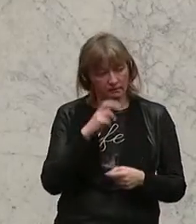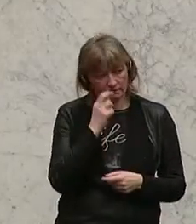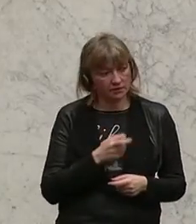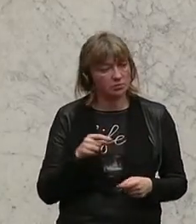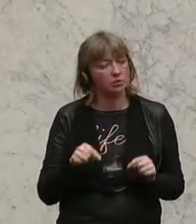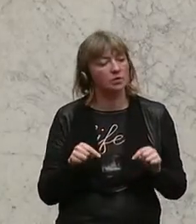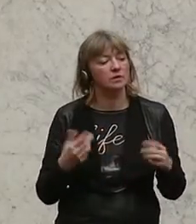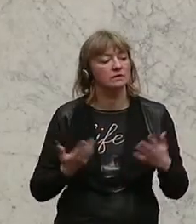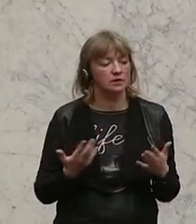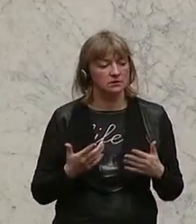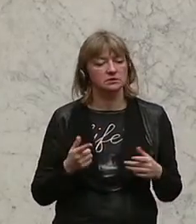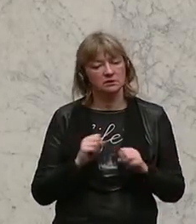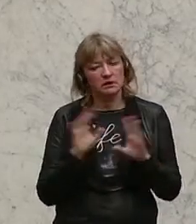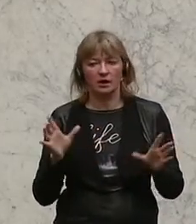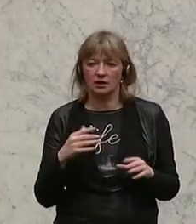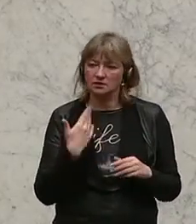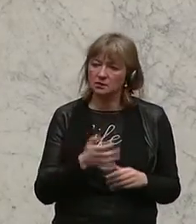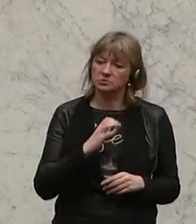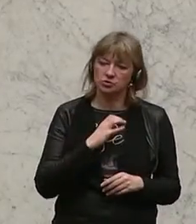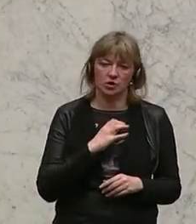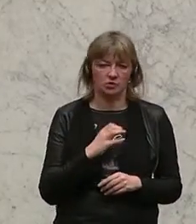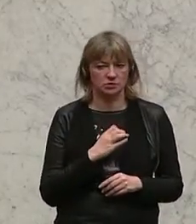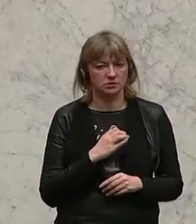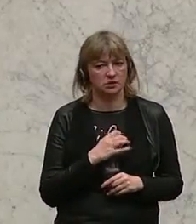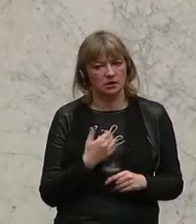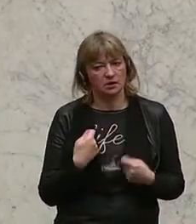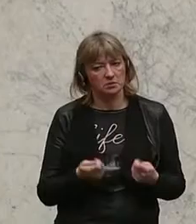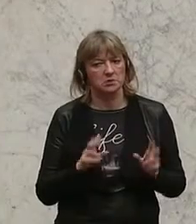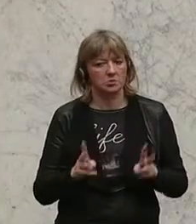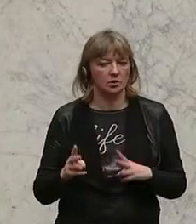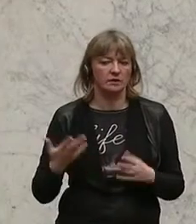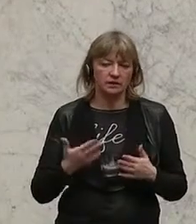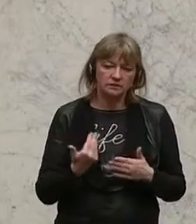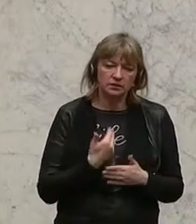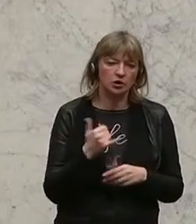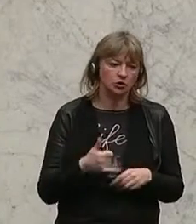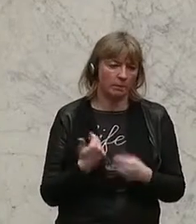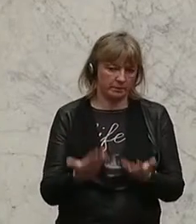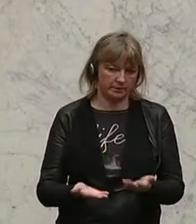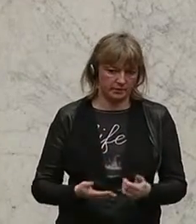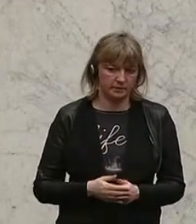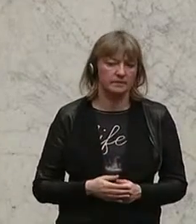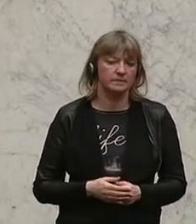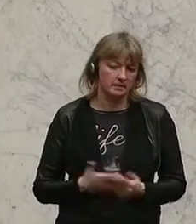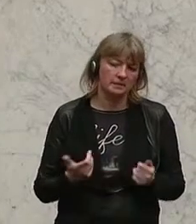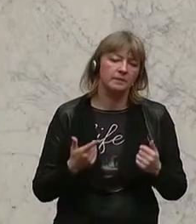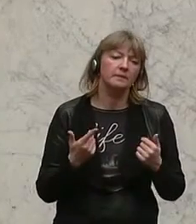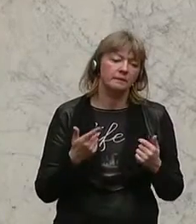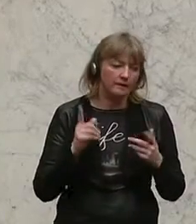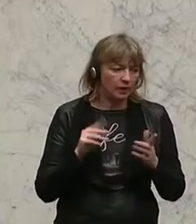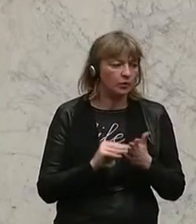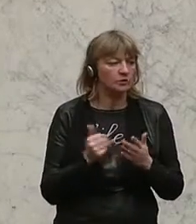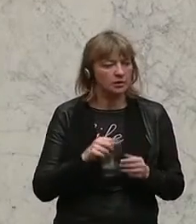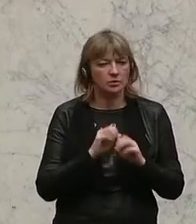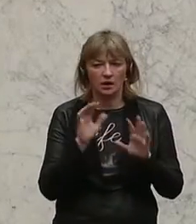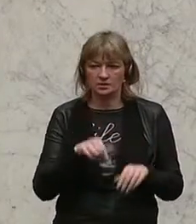wir damit ganz klar eine Chance zu ermöglichen, dass sie wieder einen Job kommen. Abgesehen davon muss man